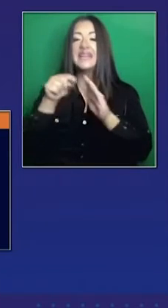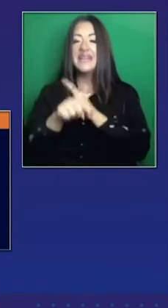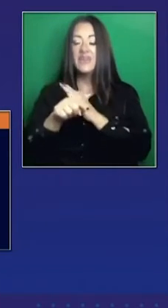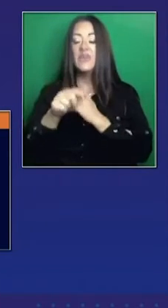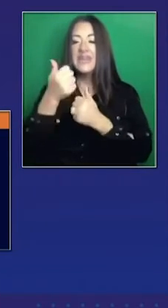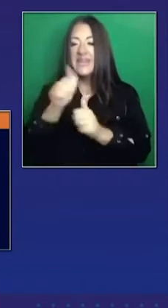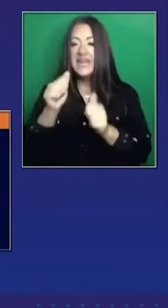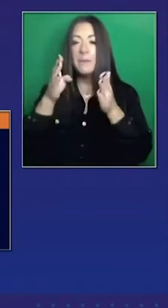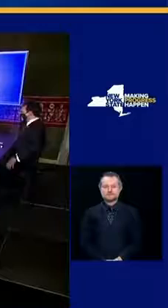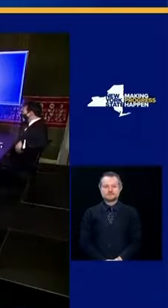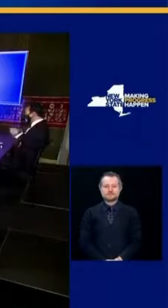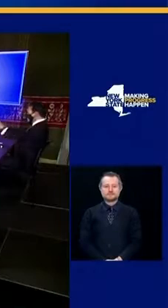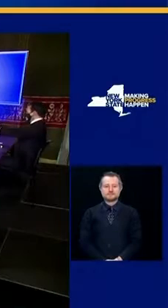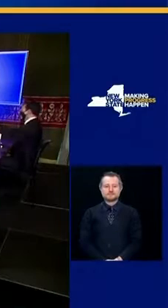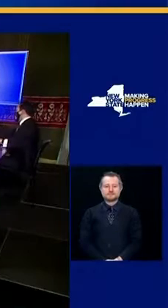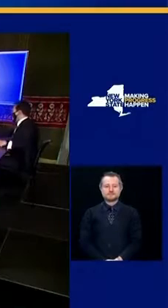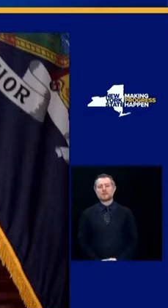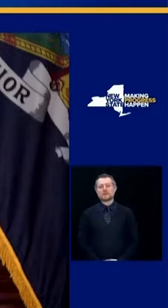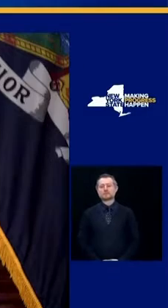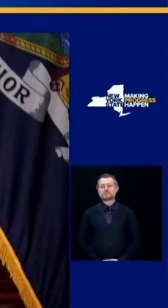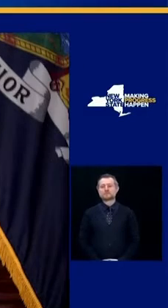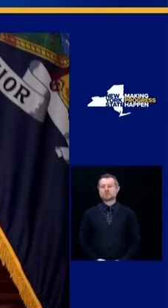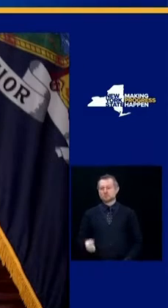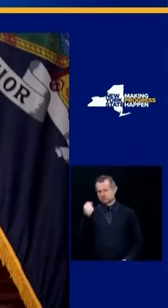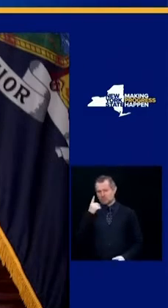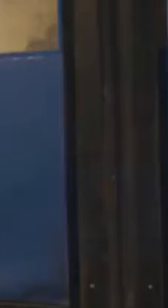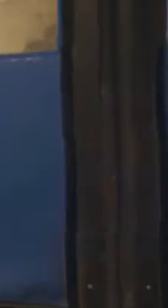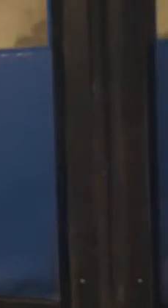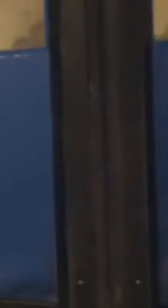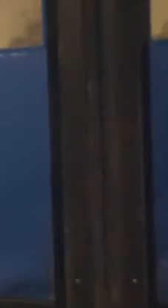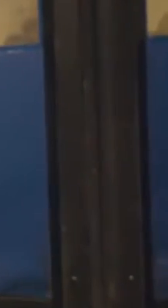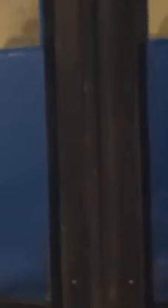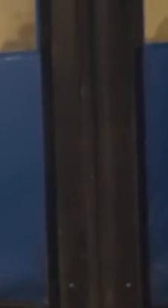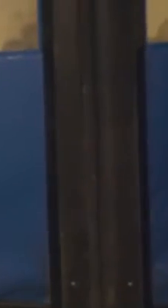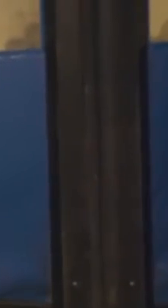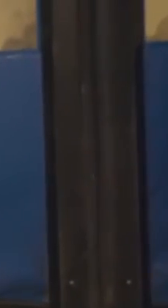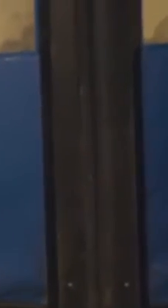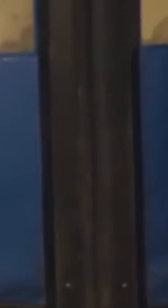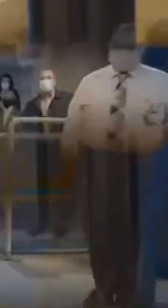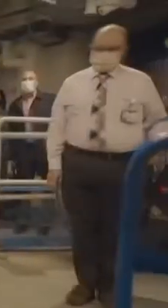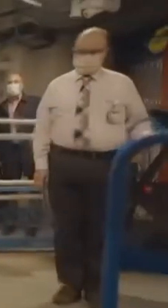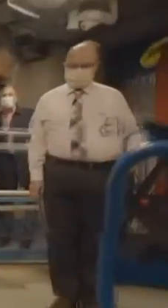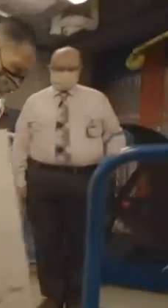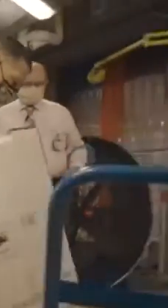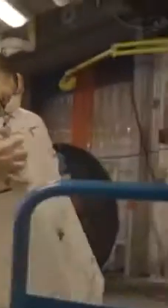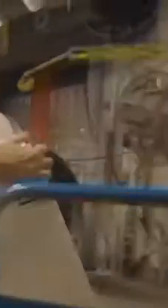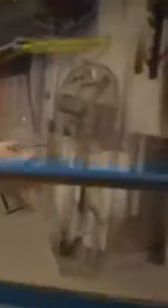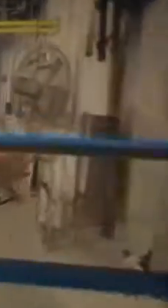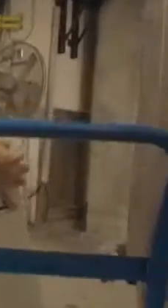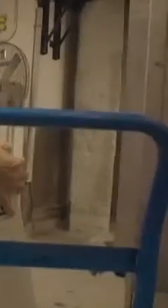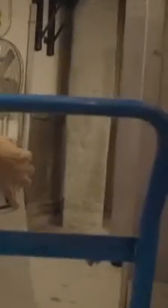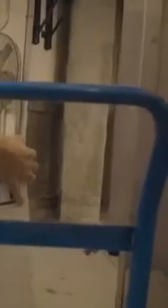of these sedangkan Gubernur negara bagian New York memerintahkan seluruh rumah sakit di wilayahnya untuk